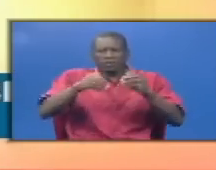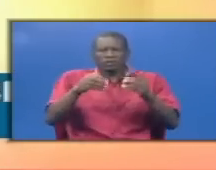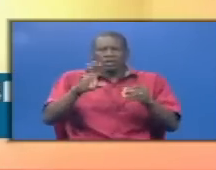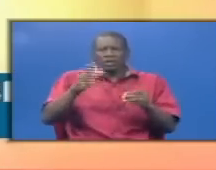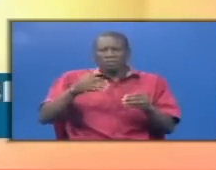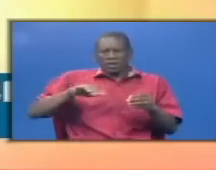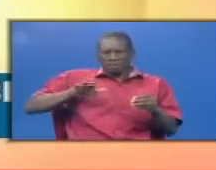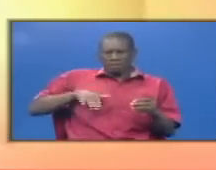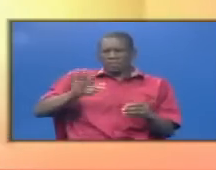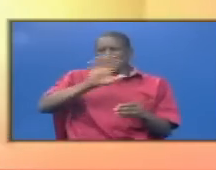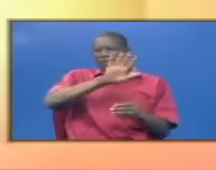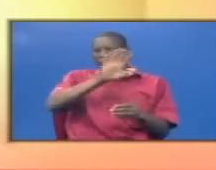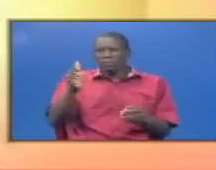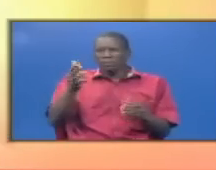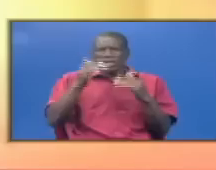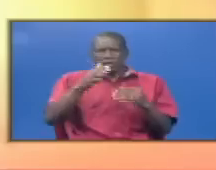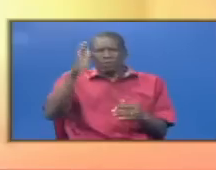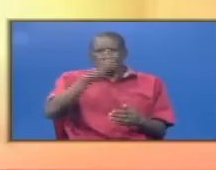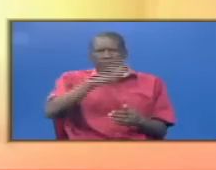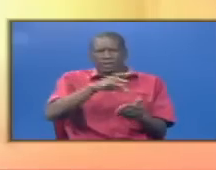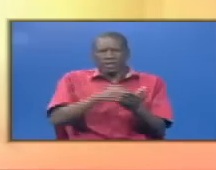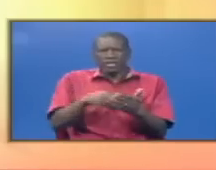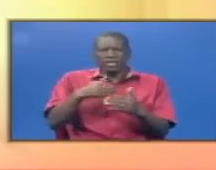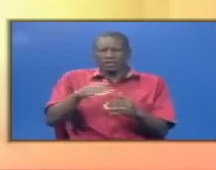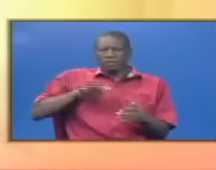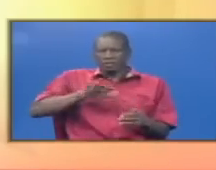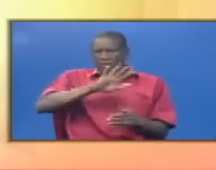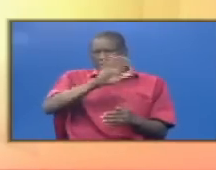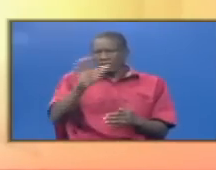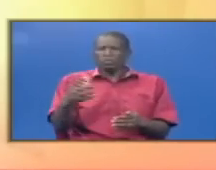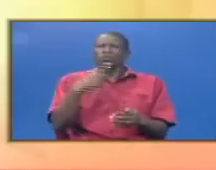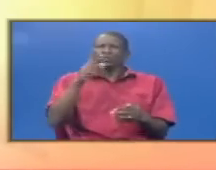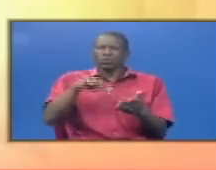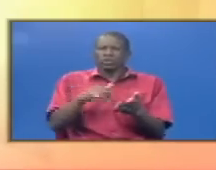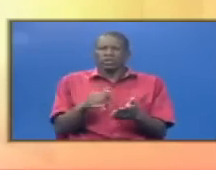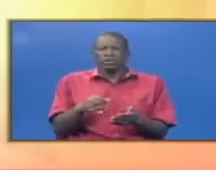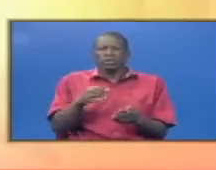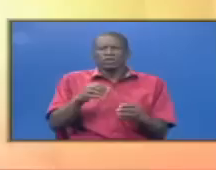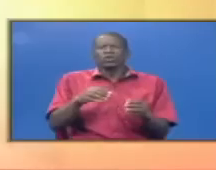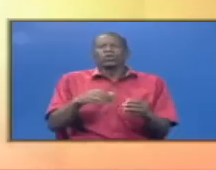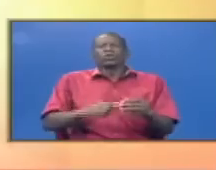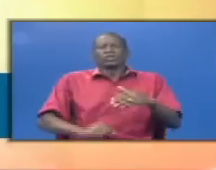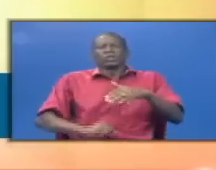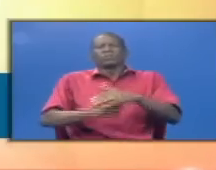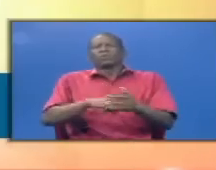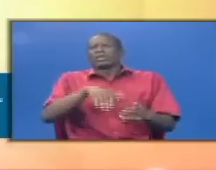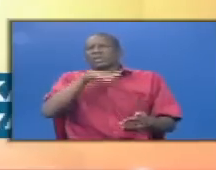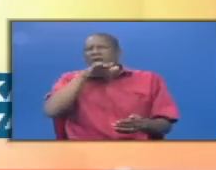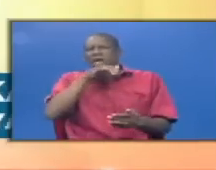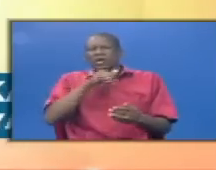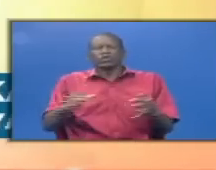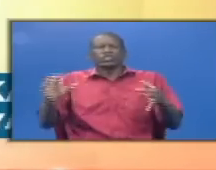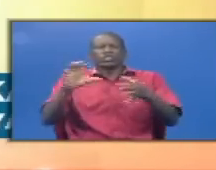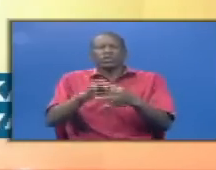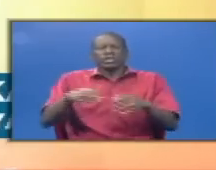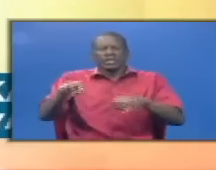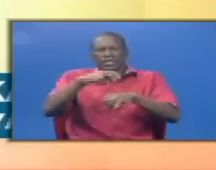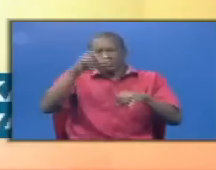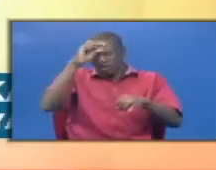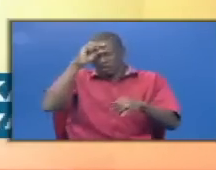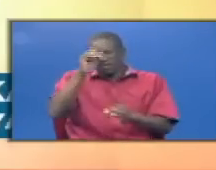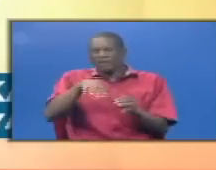Charity Ngilu. Sasa amerudi tena baada ya Charity Ngilu kuambiwa tembea na baba uwe katika serikali ya kitaifa kama baba